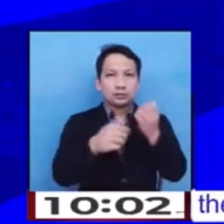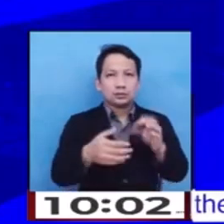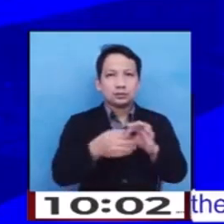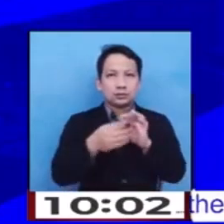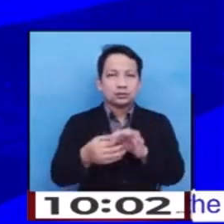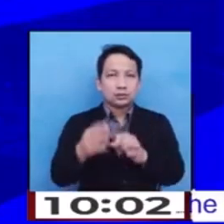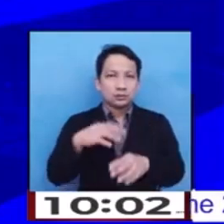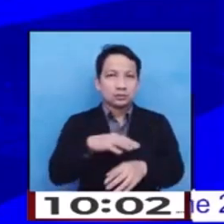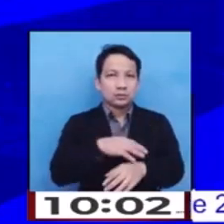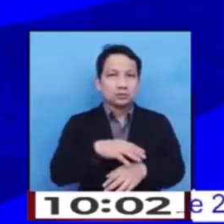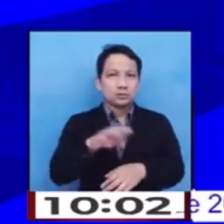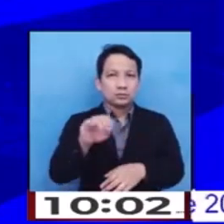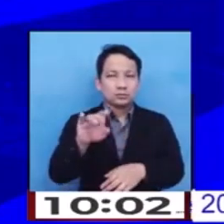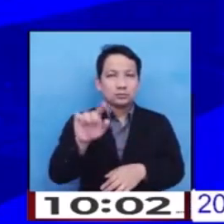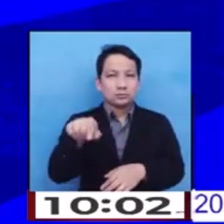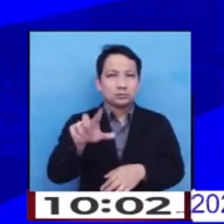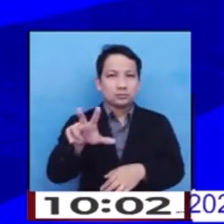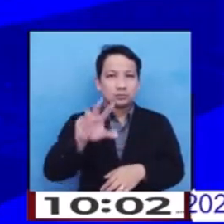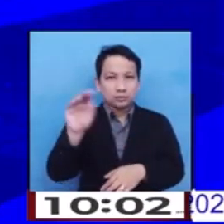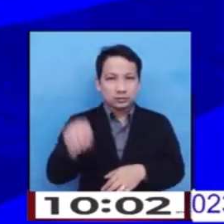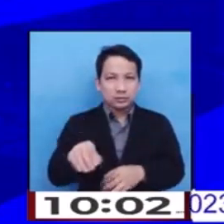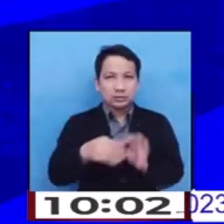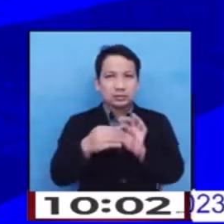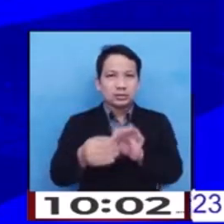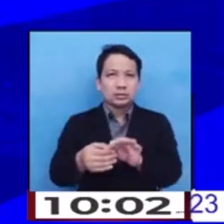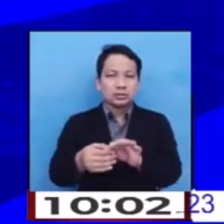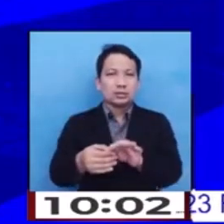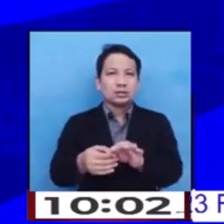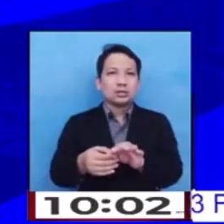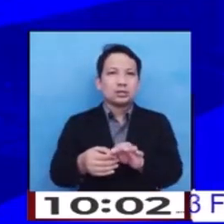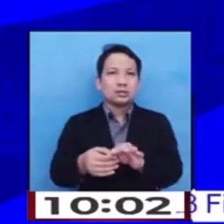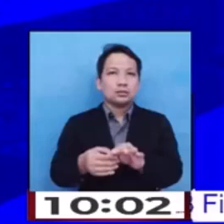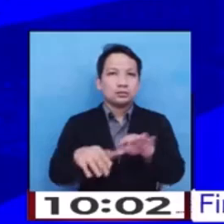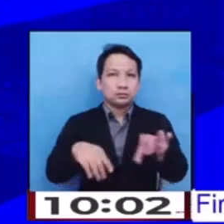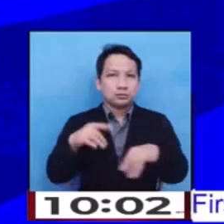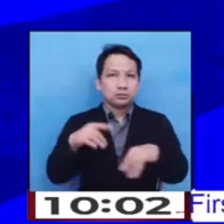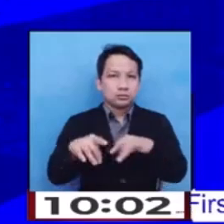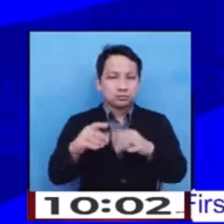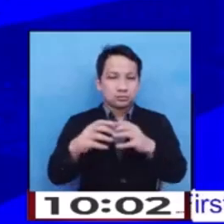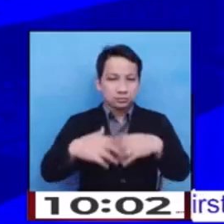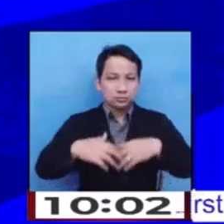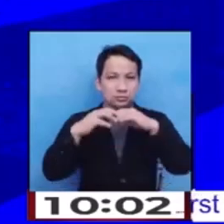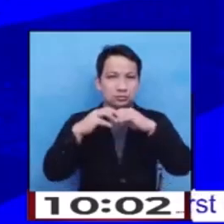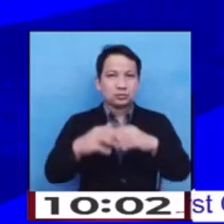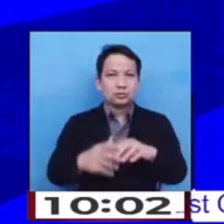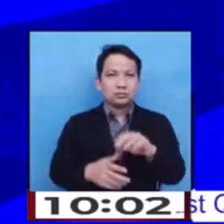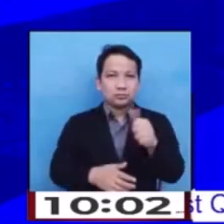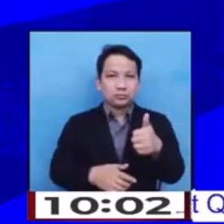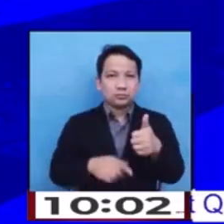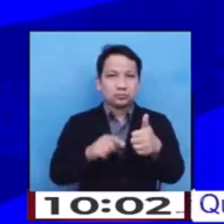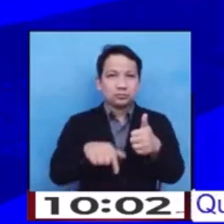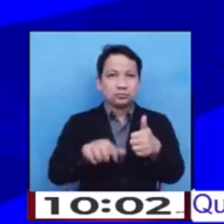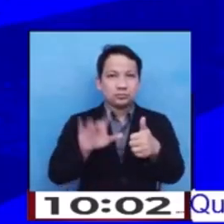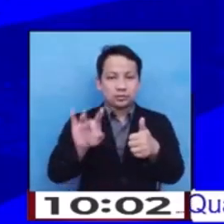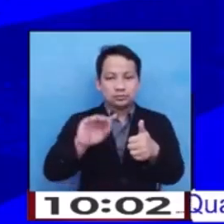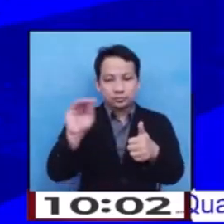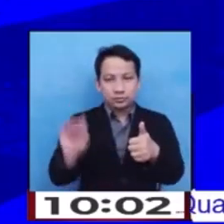ng 14.3%, at construction na tumaas ng